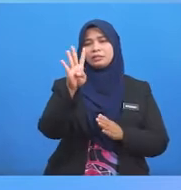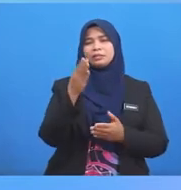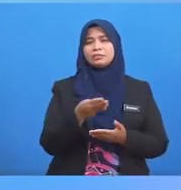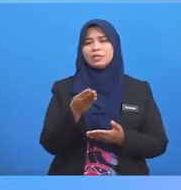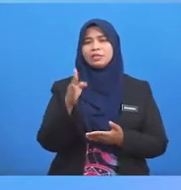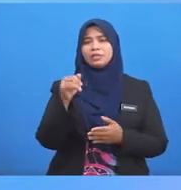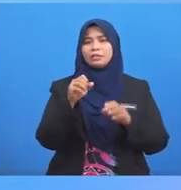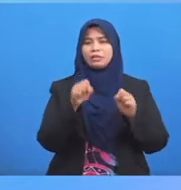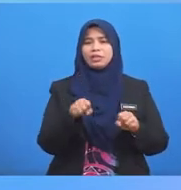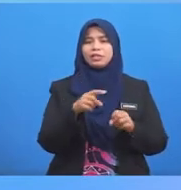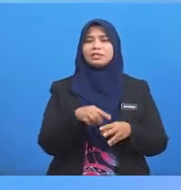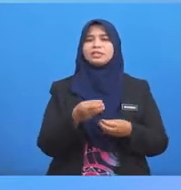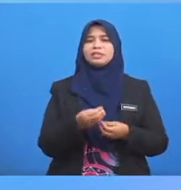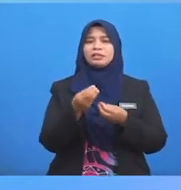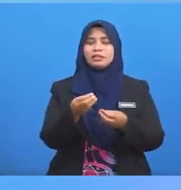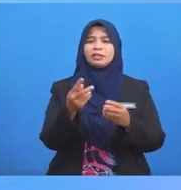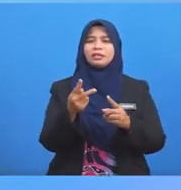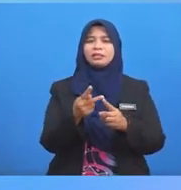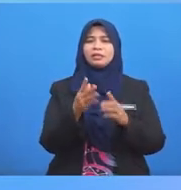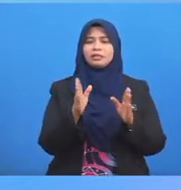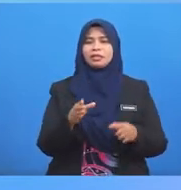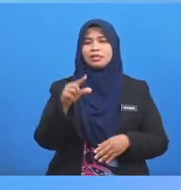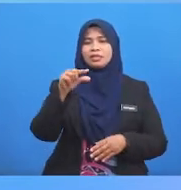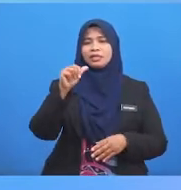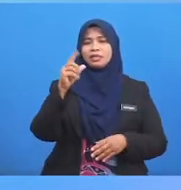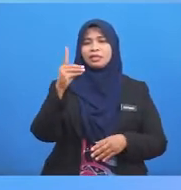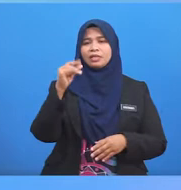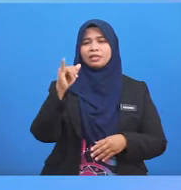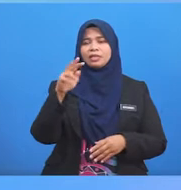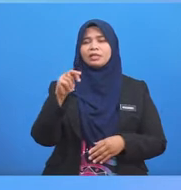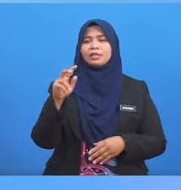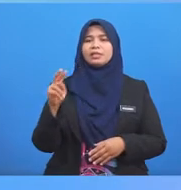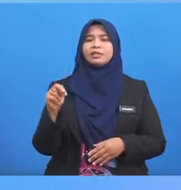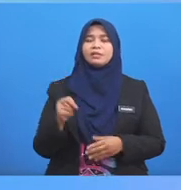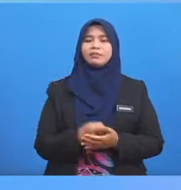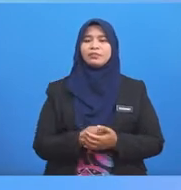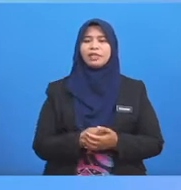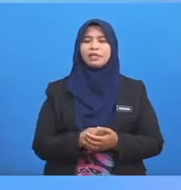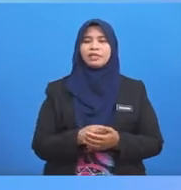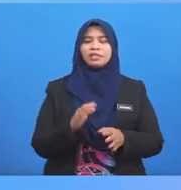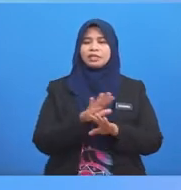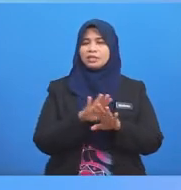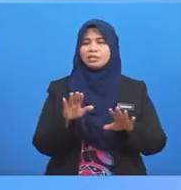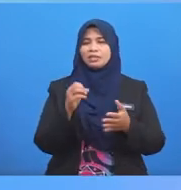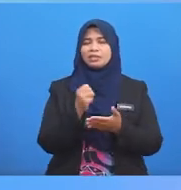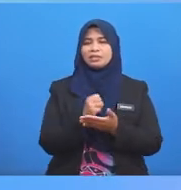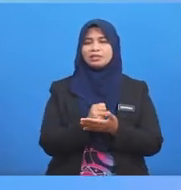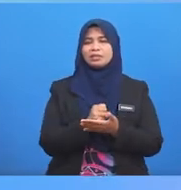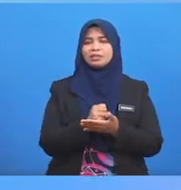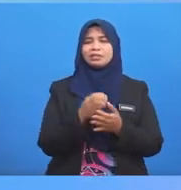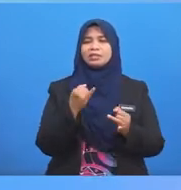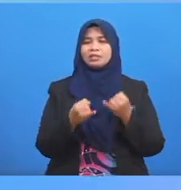boleh diserahkan kepada pemegang gadaian. Contohnya, tidak sah jika Fatimah menggadaikan